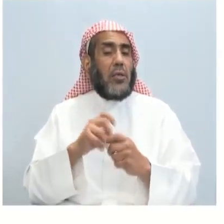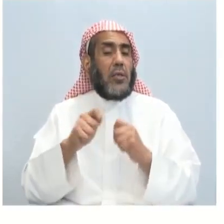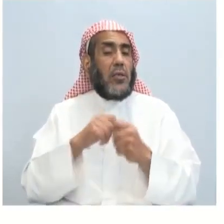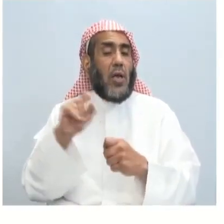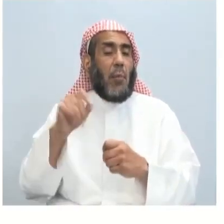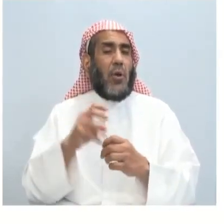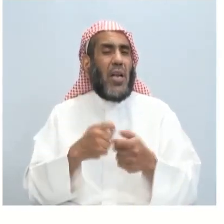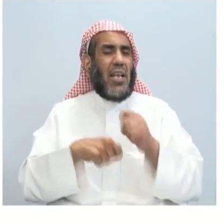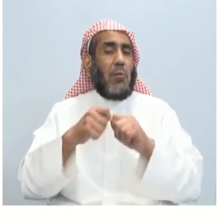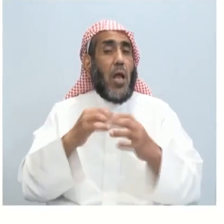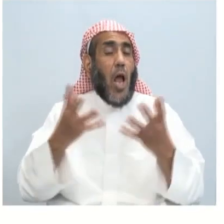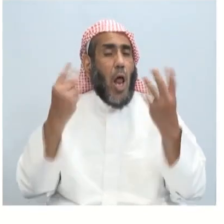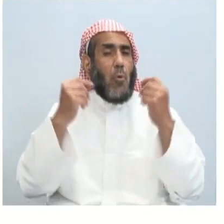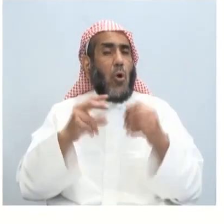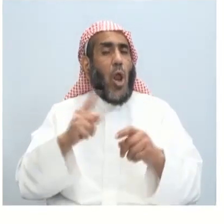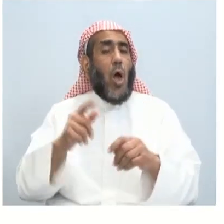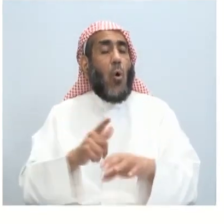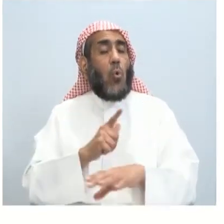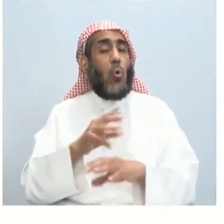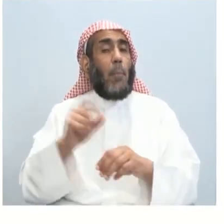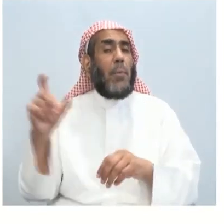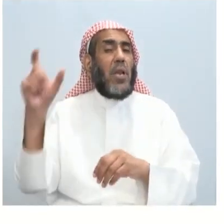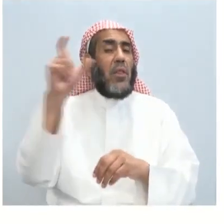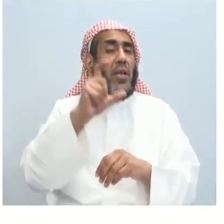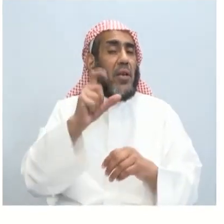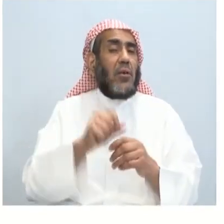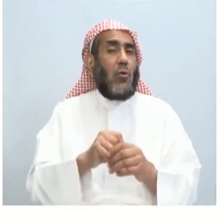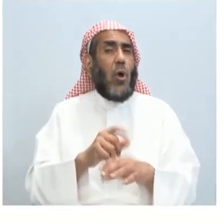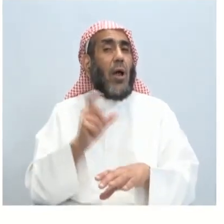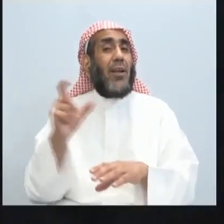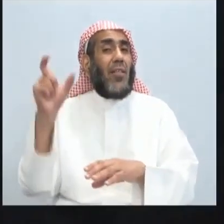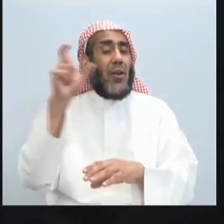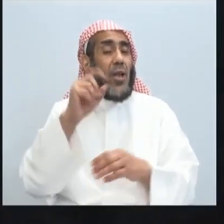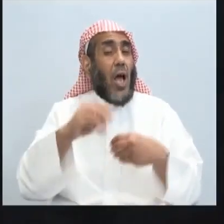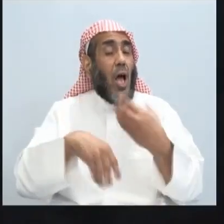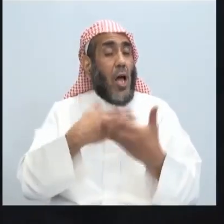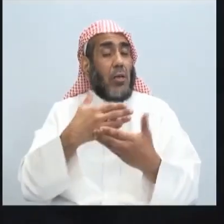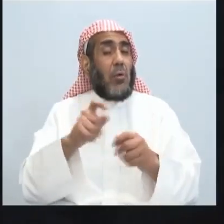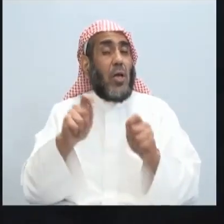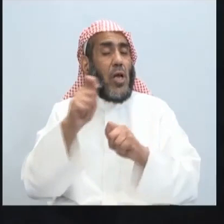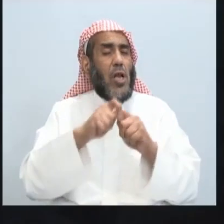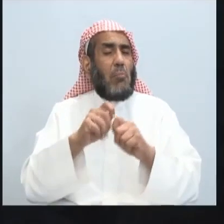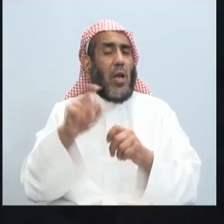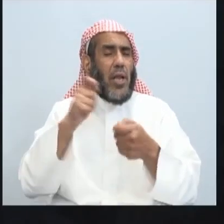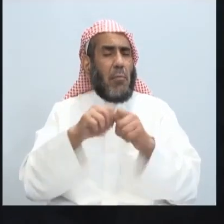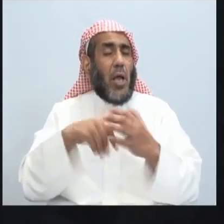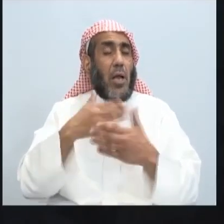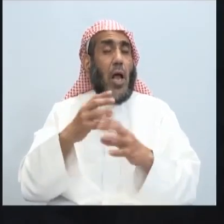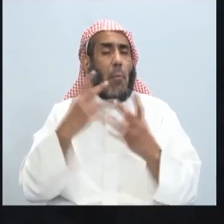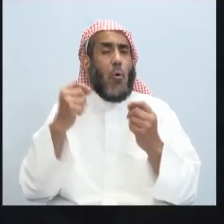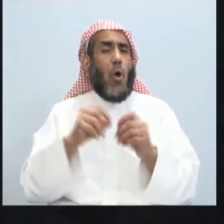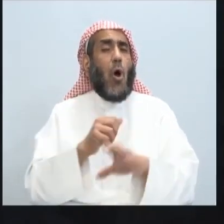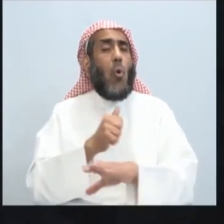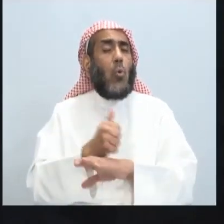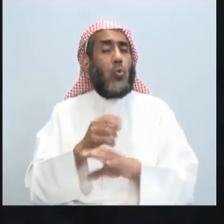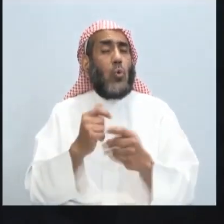جابر الكيمياء الى علم له اصوله بنظريه هناك نظريه اصبح علم حول جابر الكيمياء الى علم واصبح له